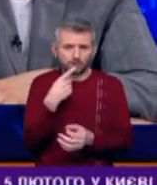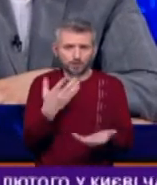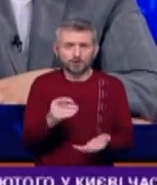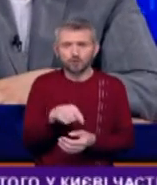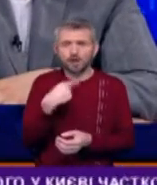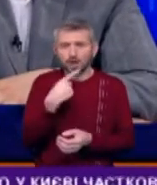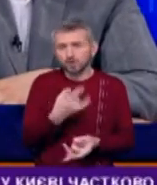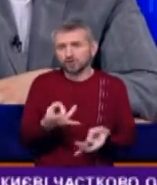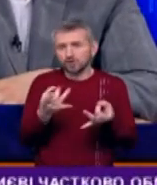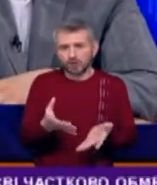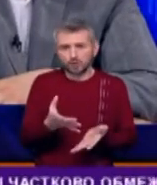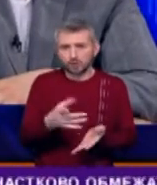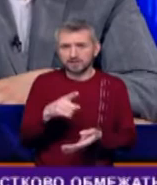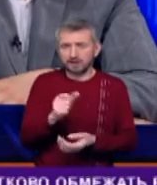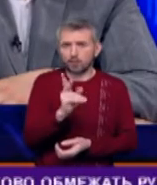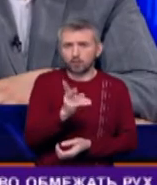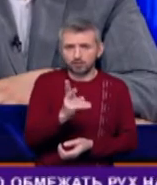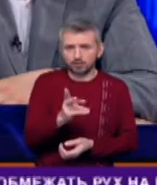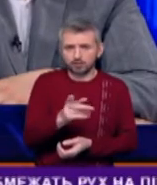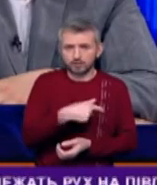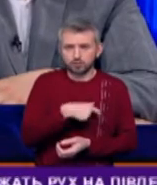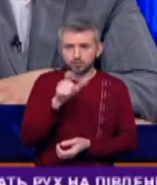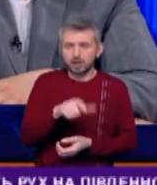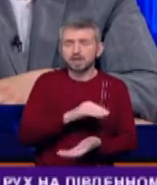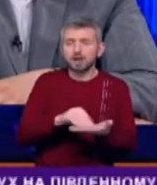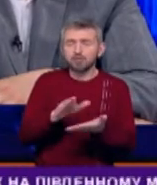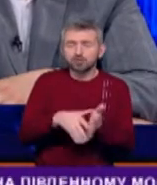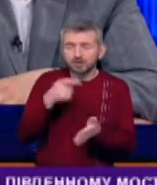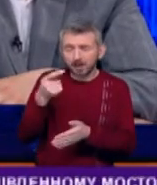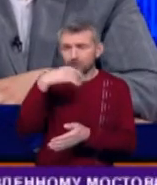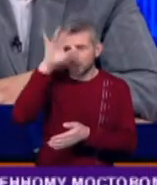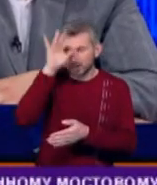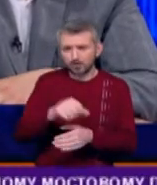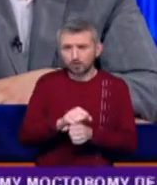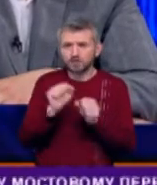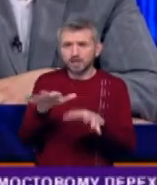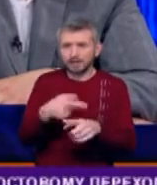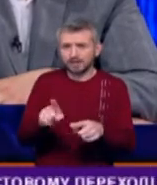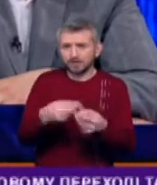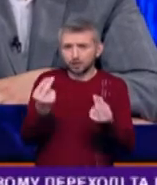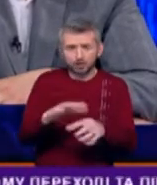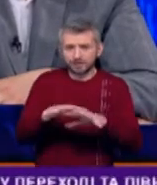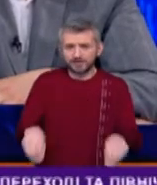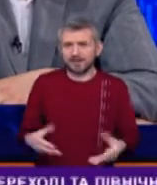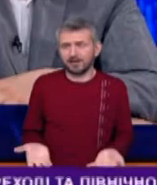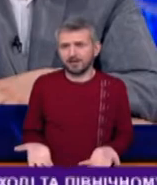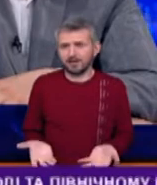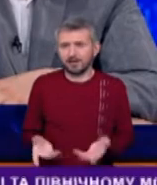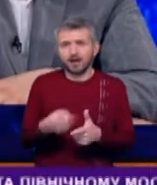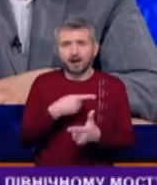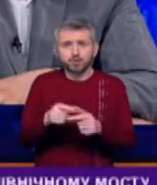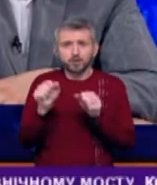вони то... кажуть, звичайно, за якого депутата. Звичайно. Напишіть заяву в поліцію, здайте ці гроші і все. Або